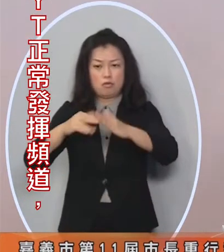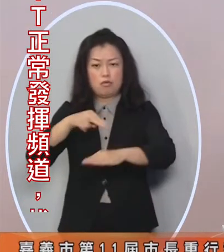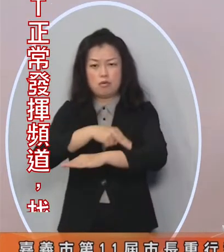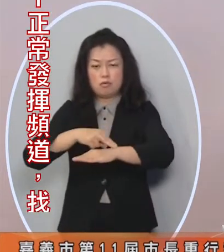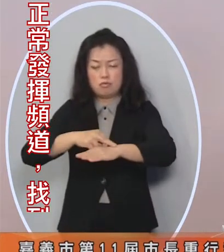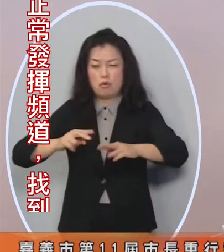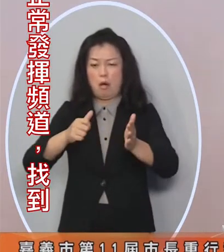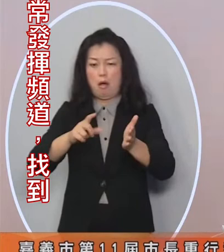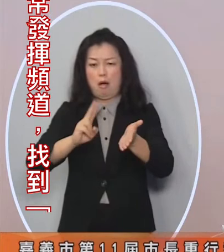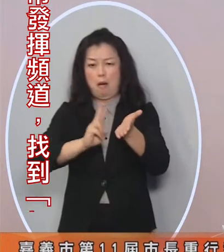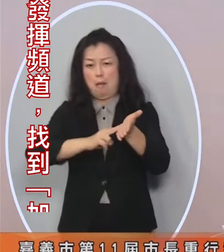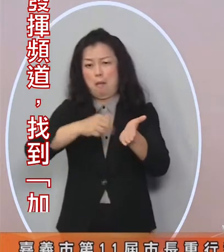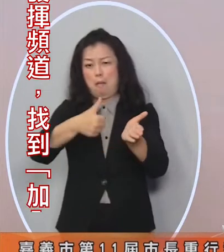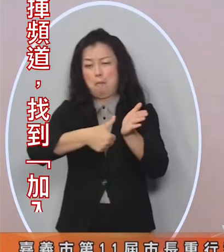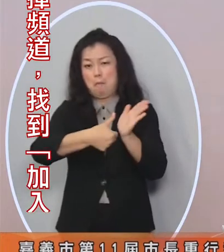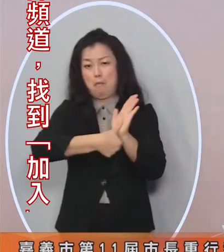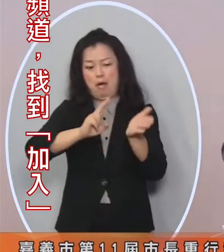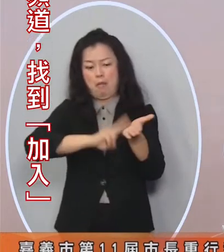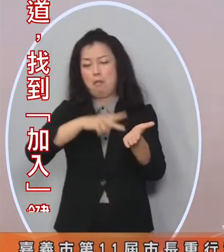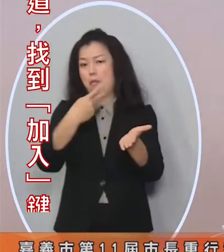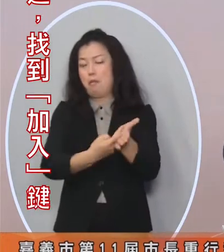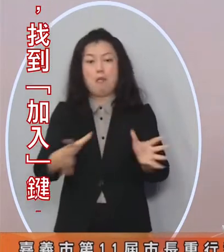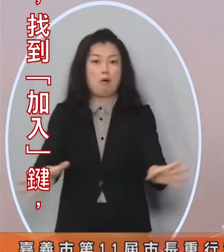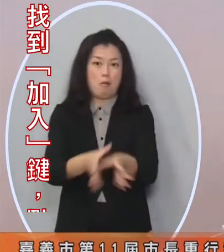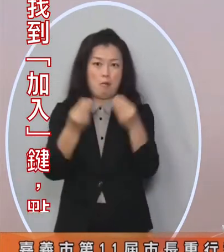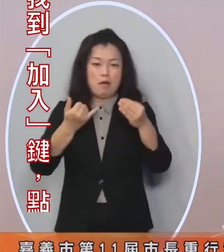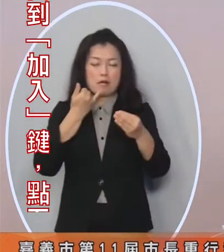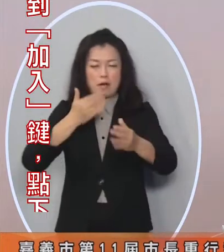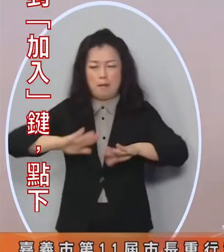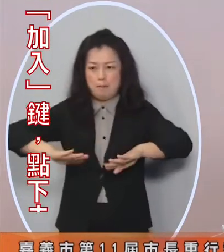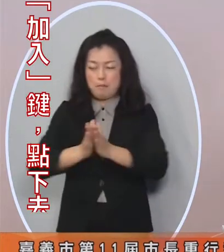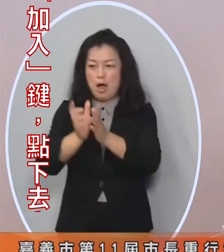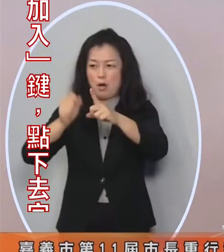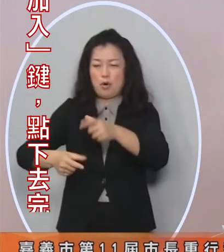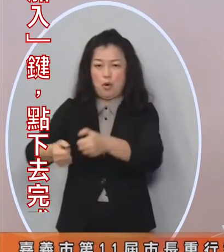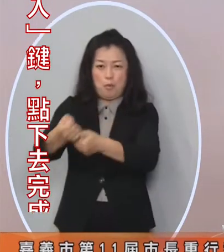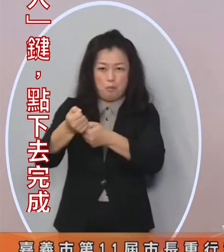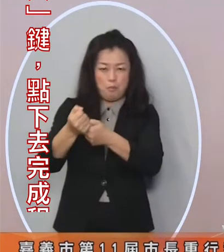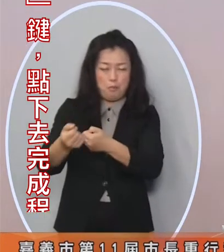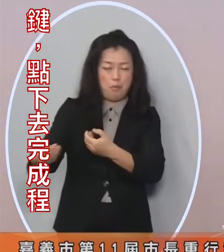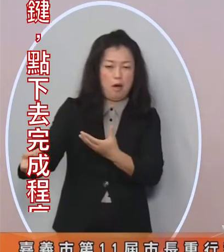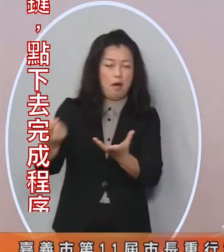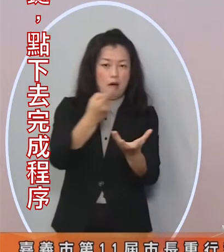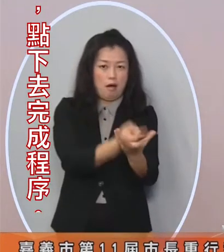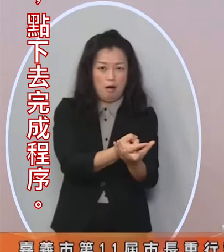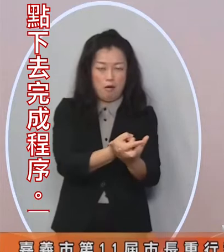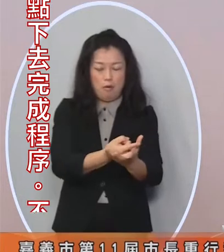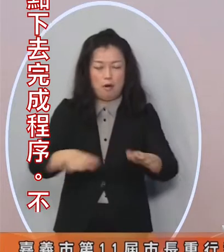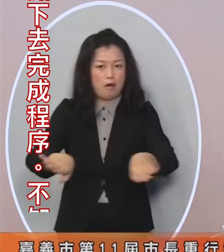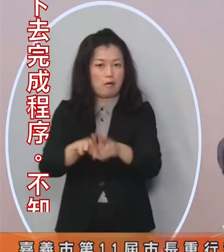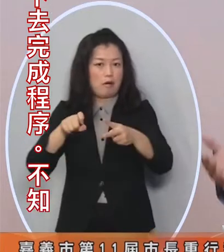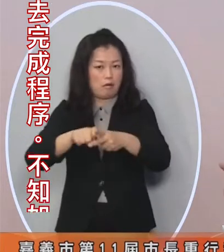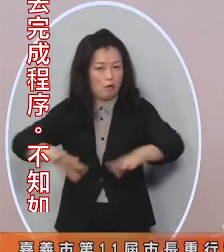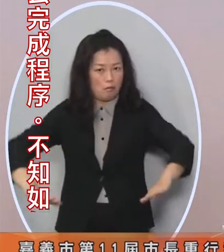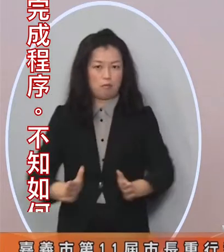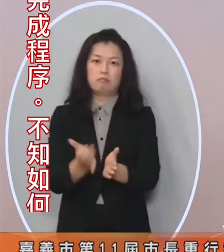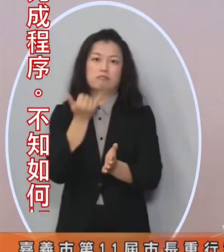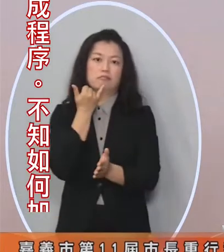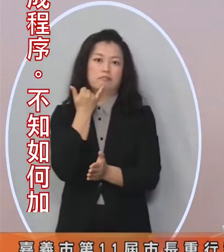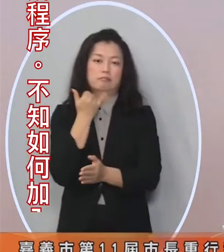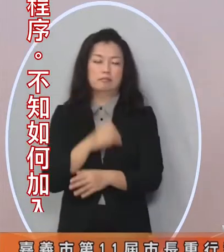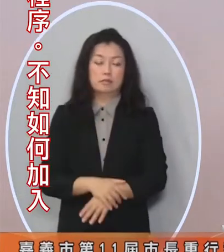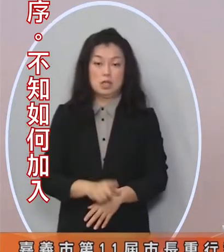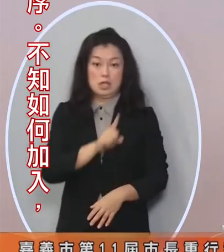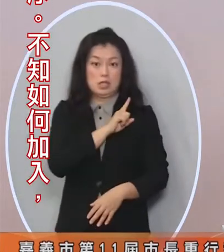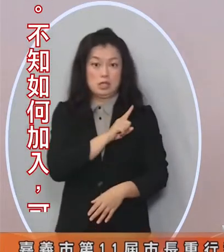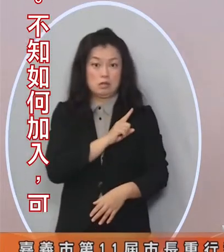程序，马上招商，马上开始动工，这才是解决嘉义产业的问题。解决自己的产业，我们现在自